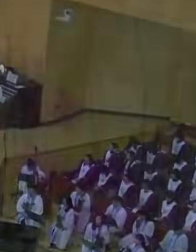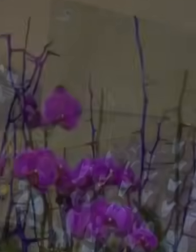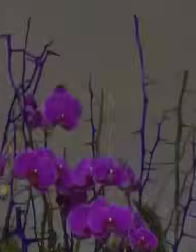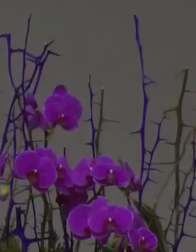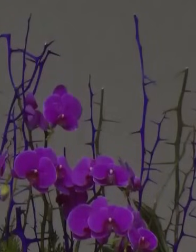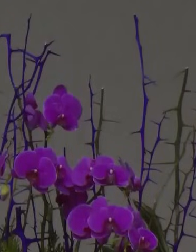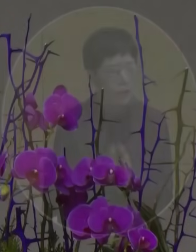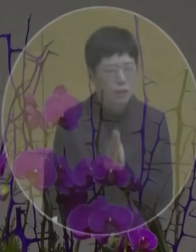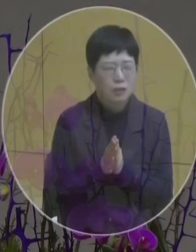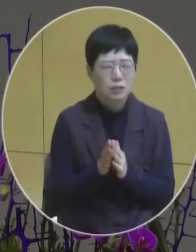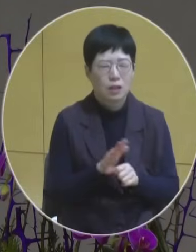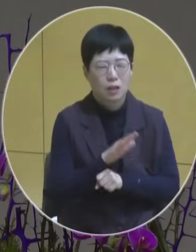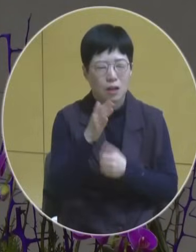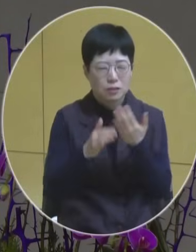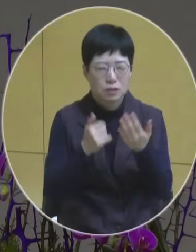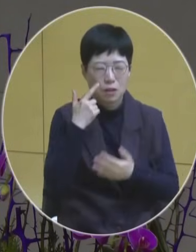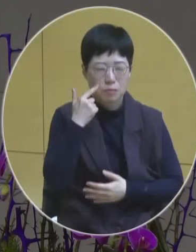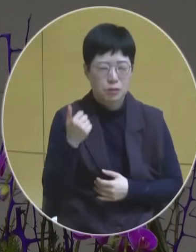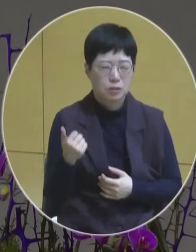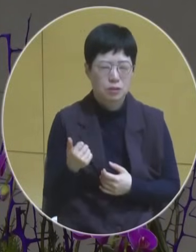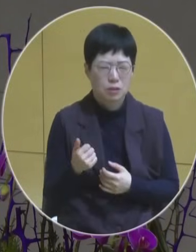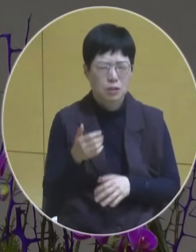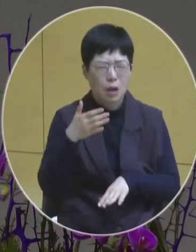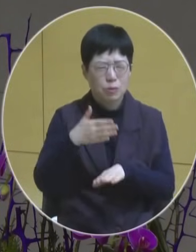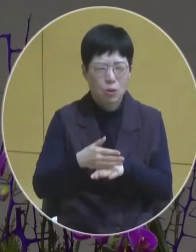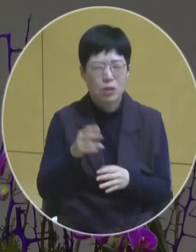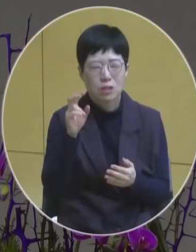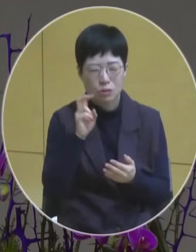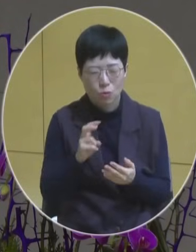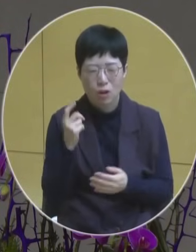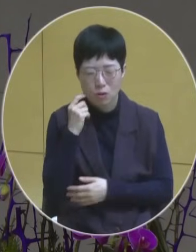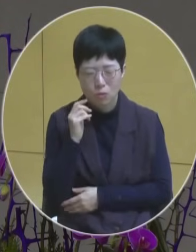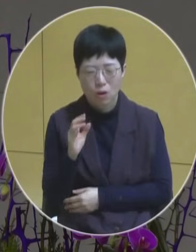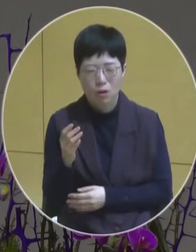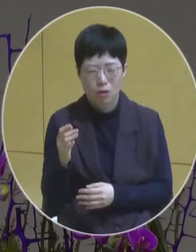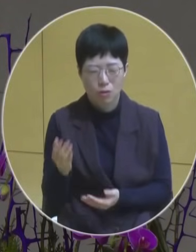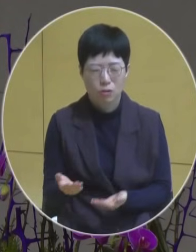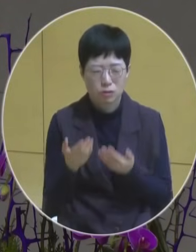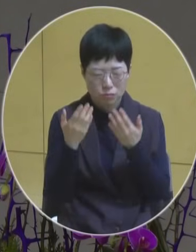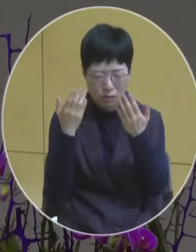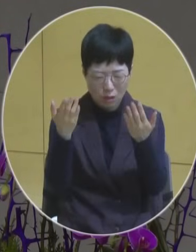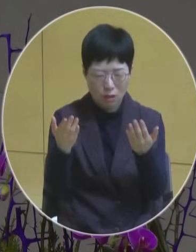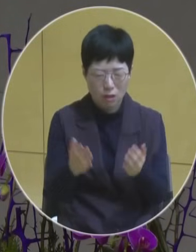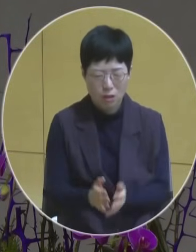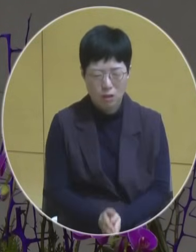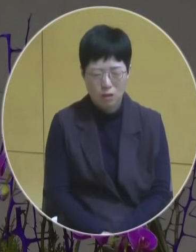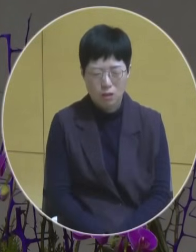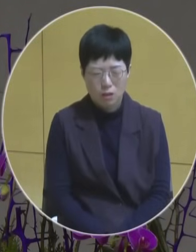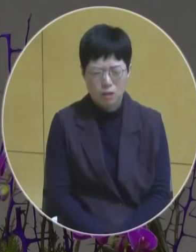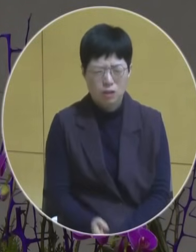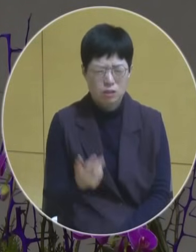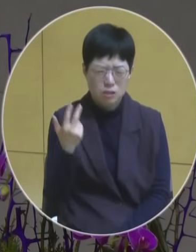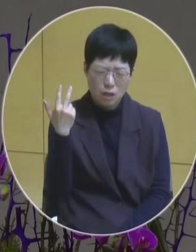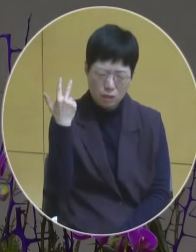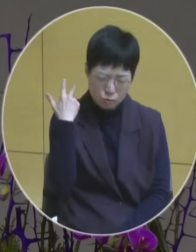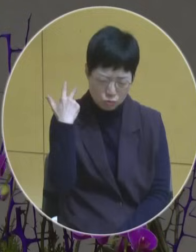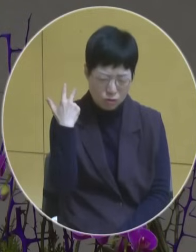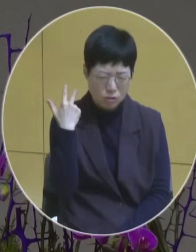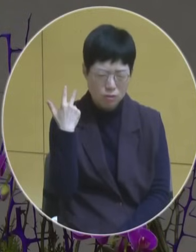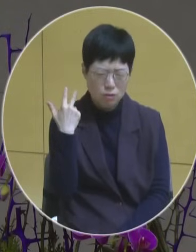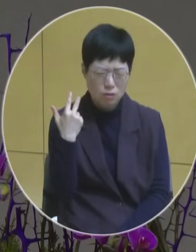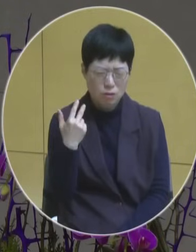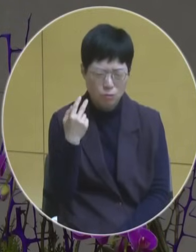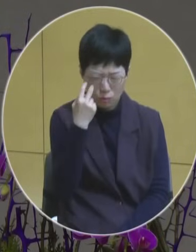사랑과 은혜의 하나님 아버지, 감사와 찬송과 영광을 올려드립니다. 지난 한 주일에